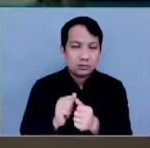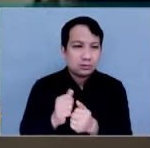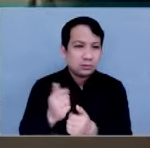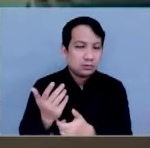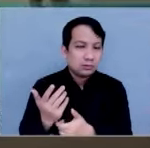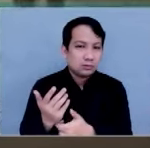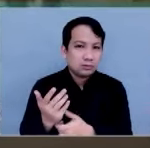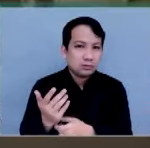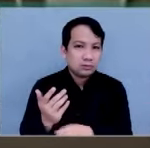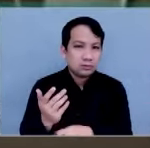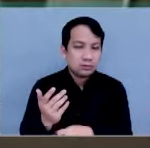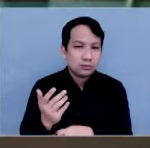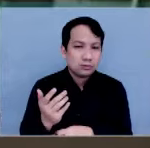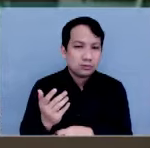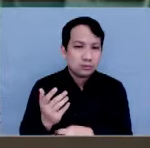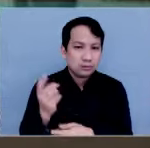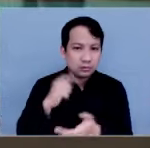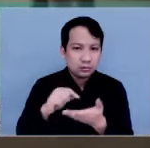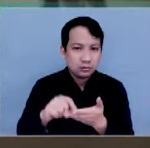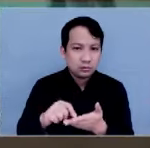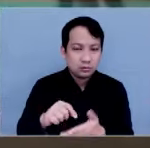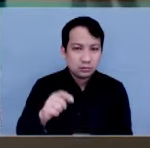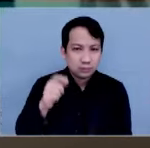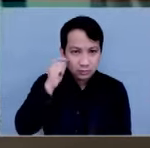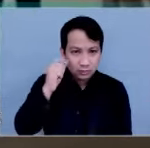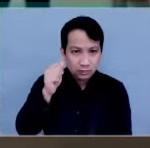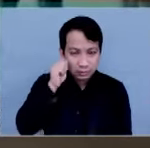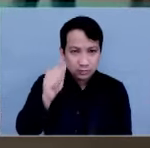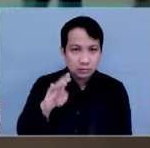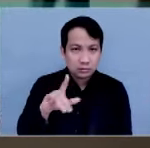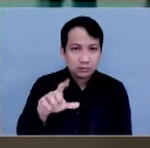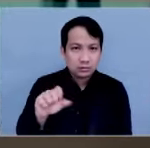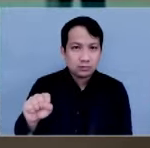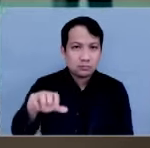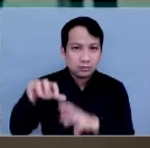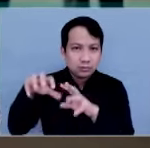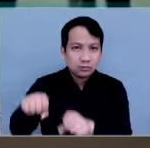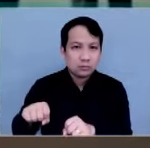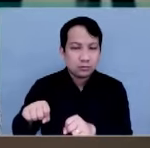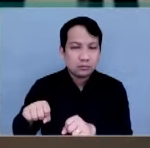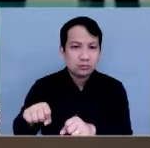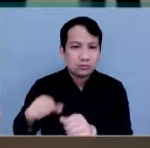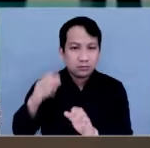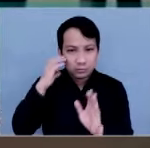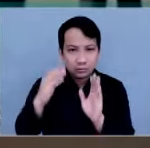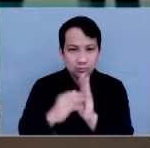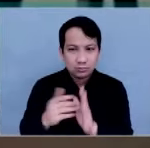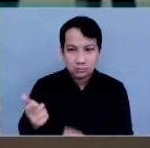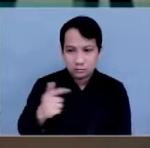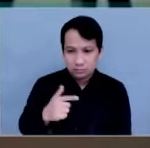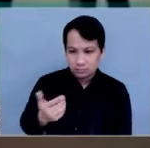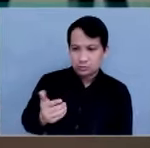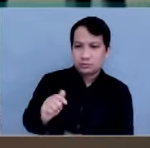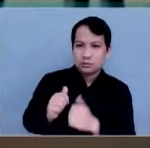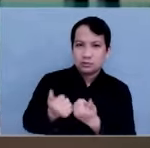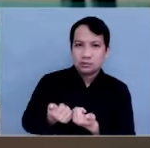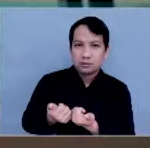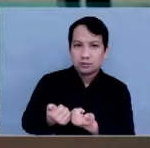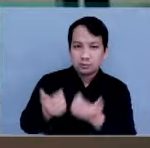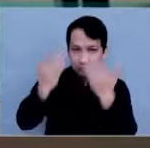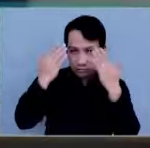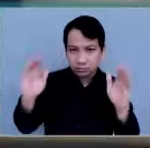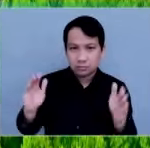na pala ni Secretary Abalos na okay. Nadakit siya at nandun yung picture namin. So how that happened, I do not know